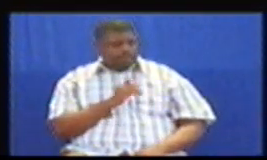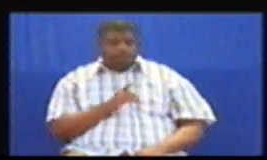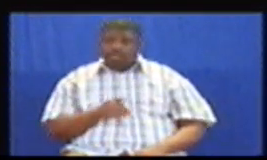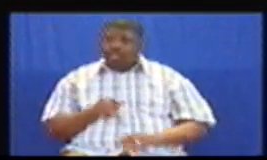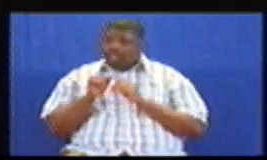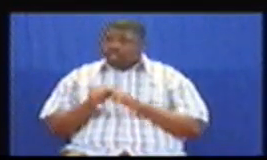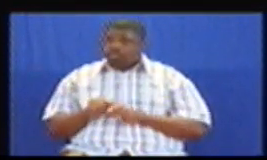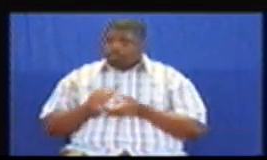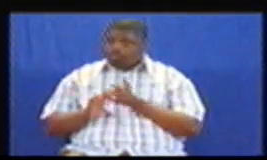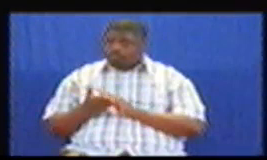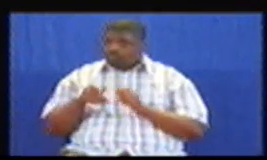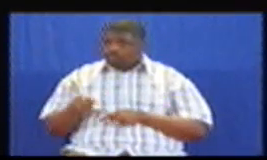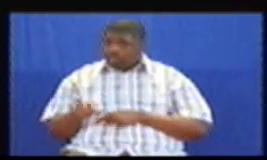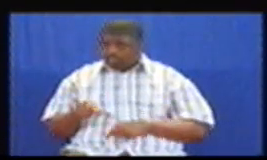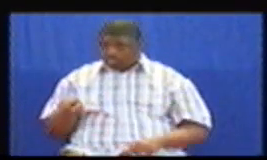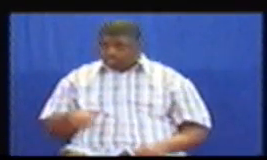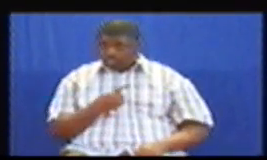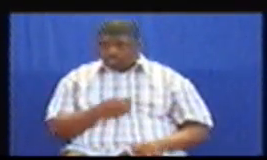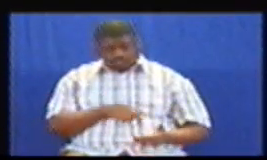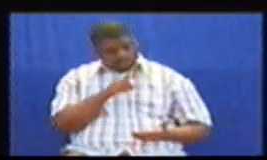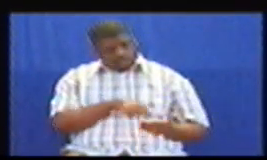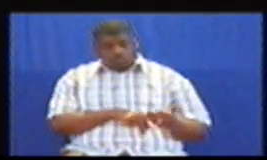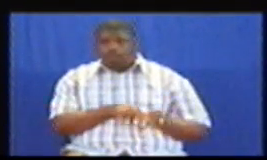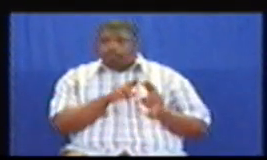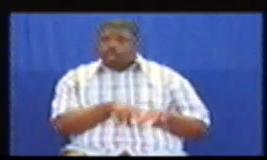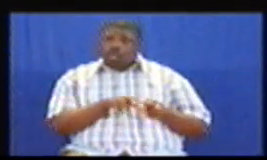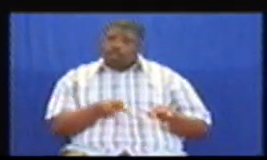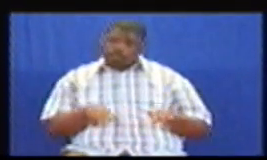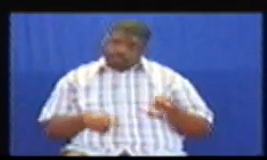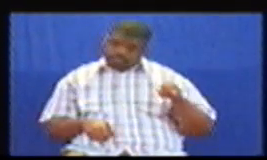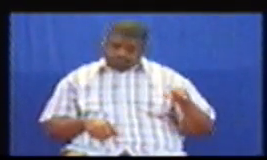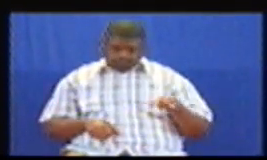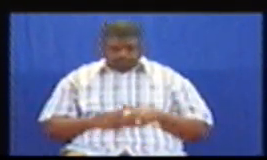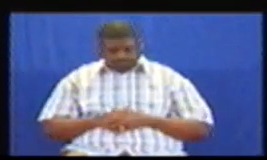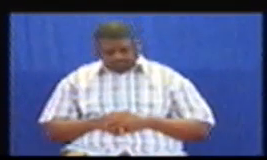lazima makubaliano hayo yaende yakasajiliwe mahakamani kwa hakimu au jaji